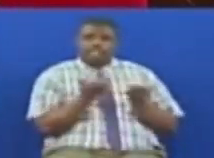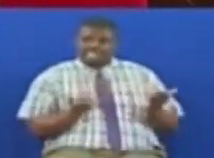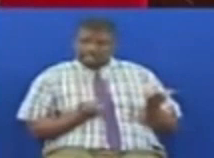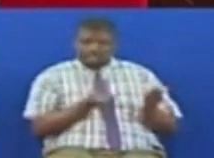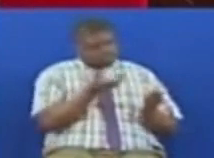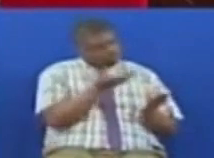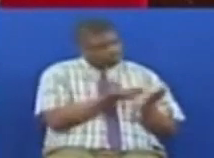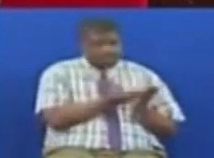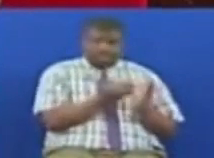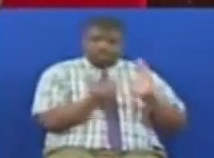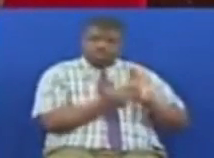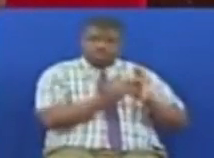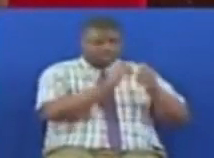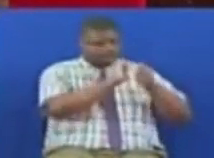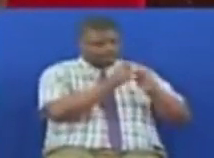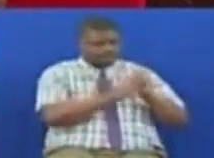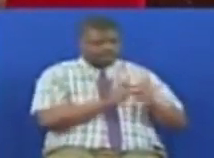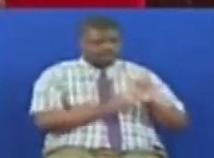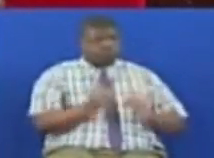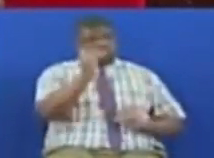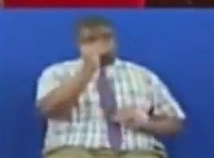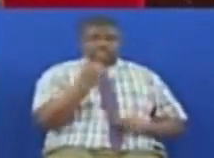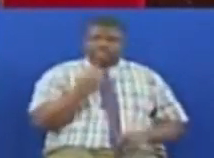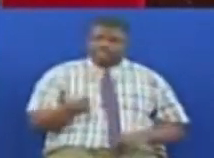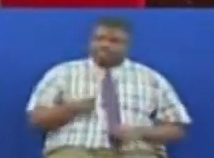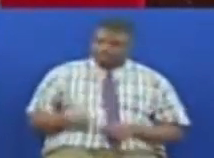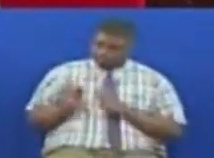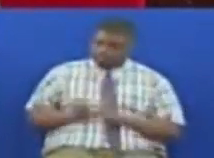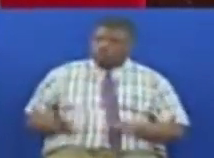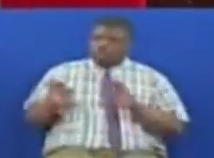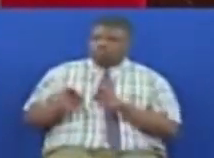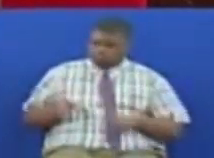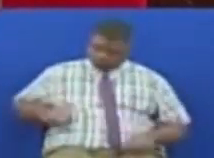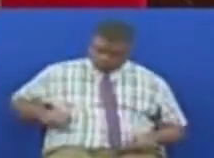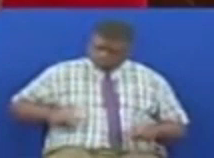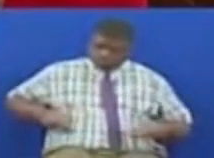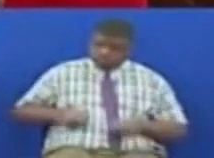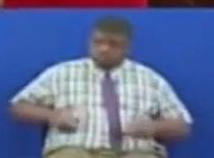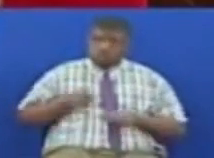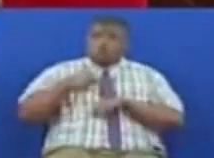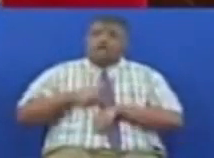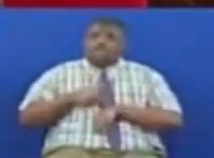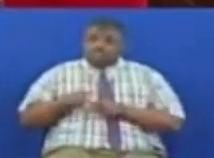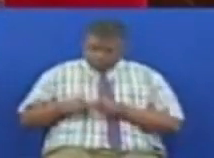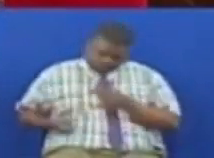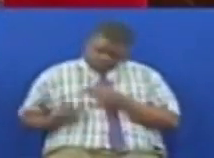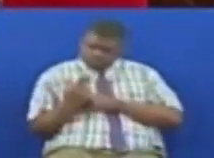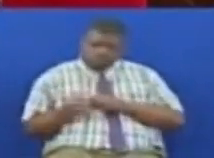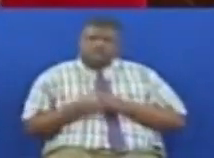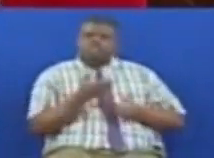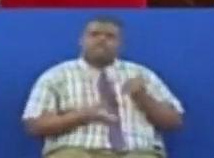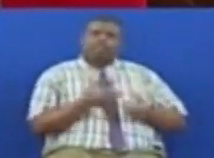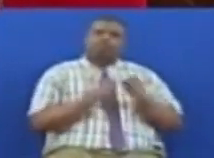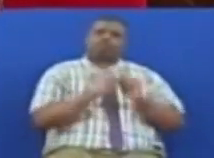ya sheria yatajwa hapo juu zinaelezwa kuwa ni maboresho yaliyochochewa na wakati kwa lengo la kutatua changamoto mbalimbali zilizojitokeza wakati